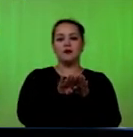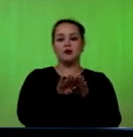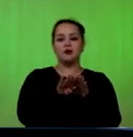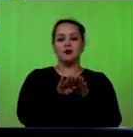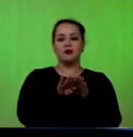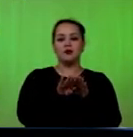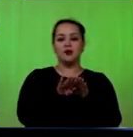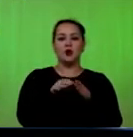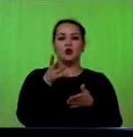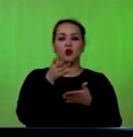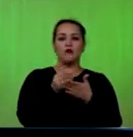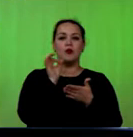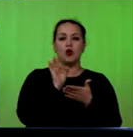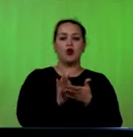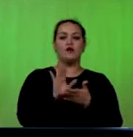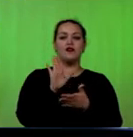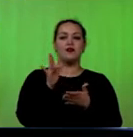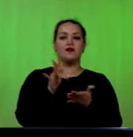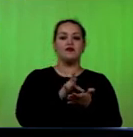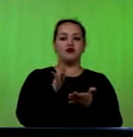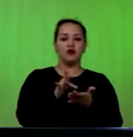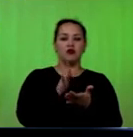со своими ответами в тетрадочке